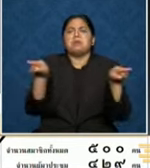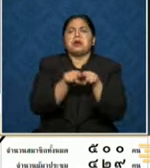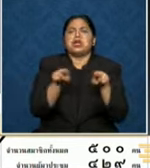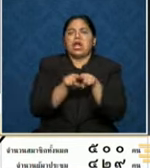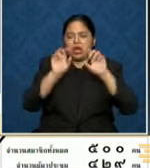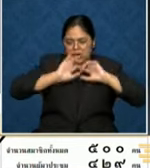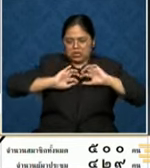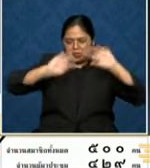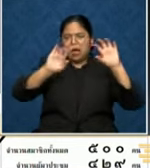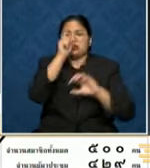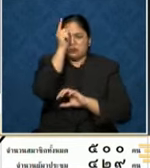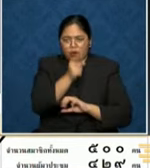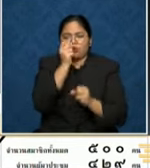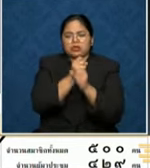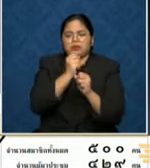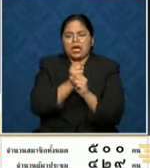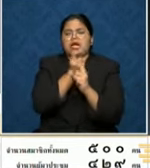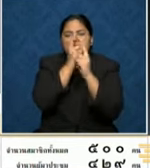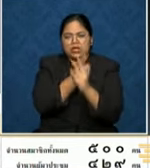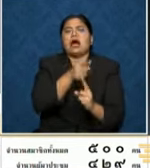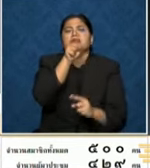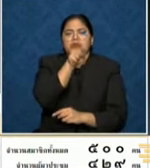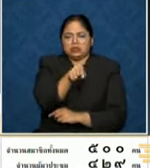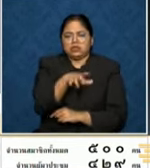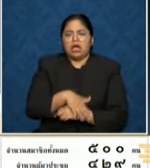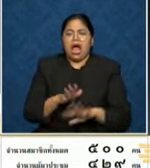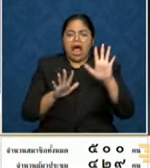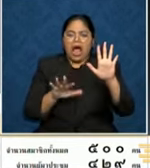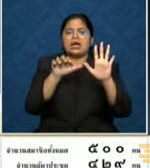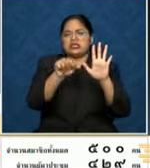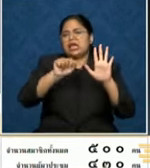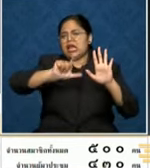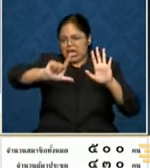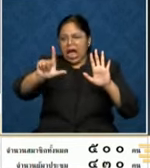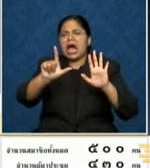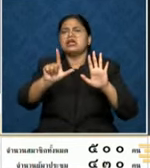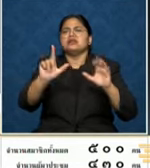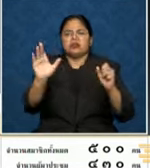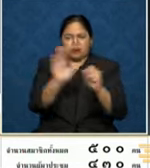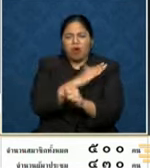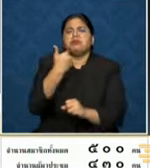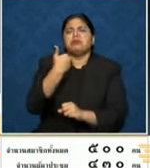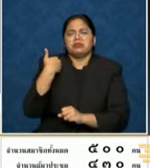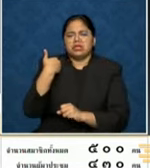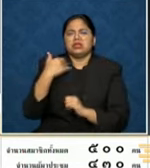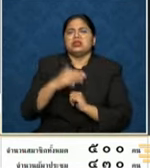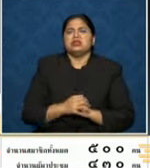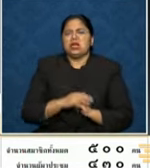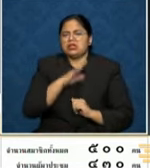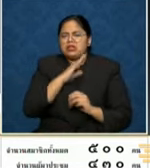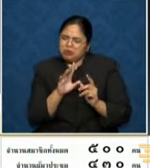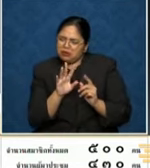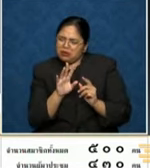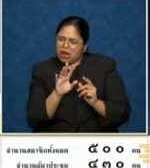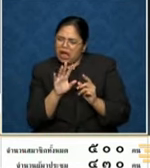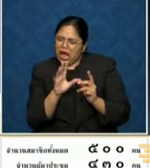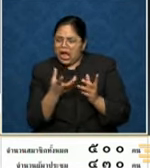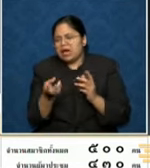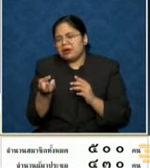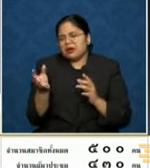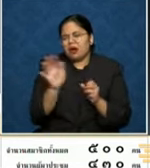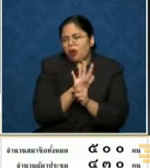เช่นนี้อาจจะได้ครบ500,000ล้านก็ได้ครับถ้ายังขาดอาจจะขาดบ้างเล็กน้อยค่อยเสนอขอ